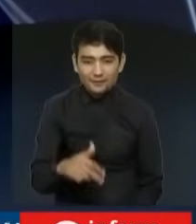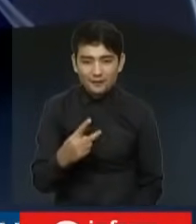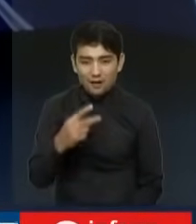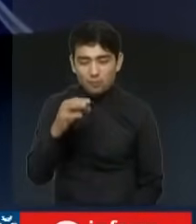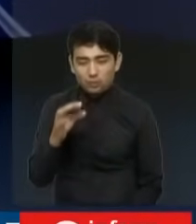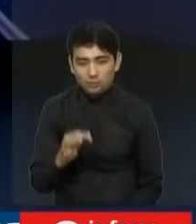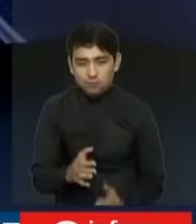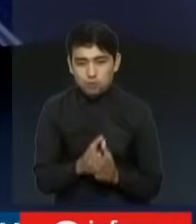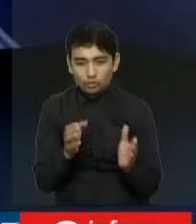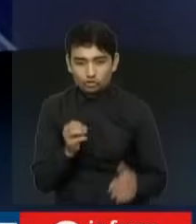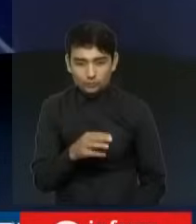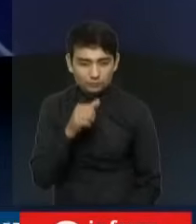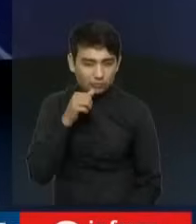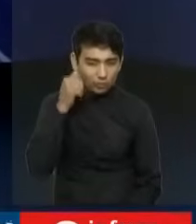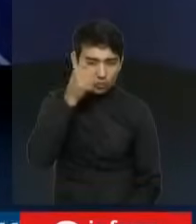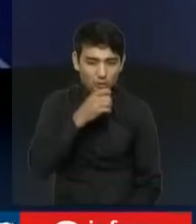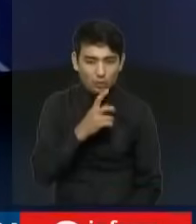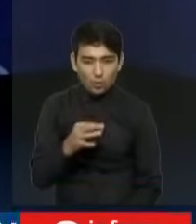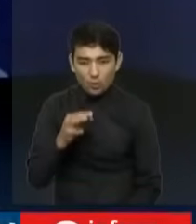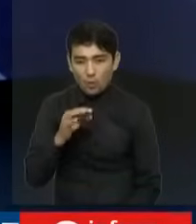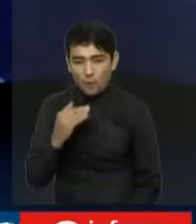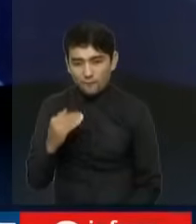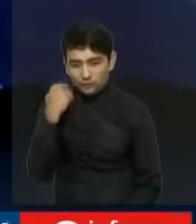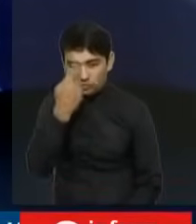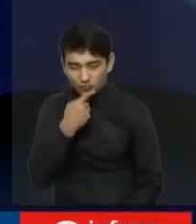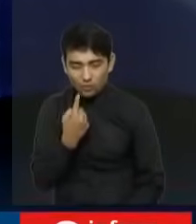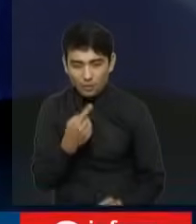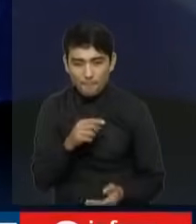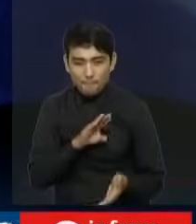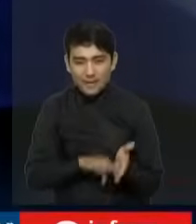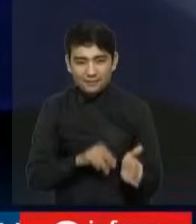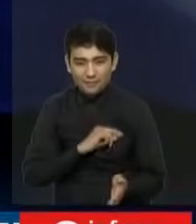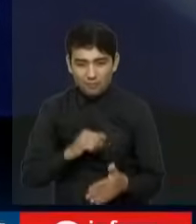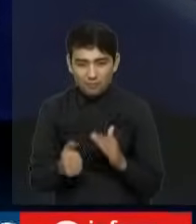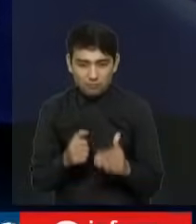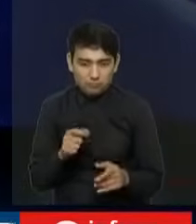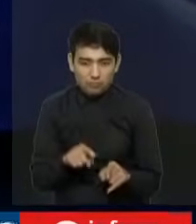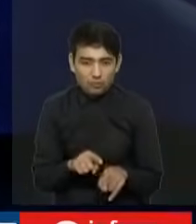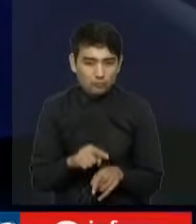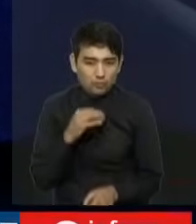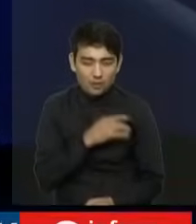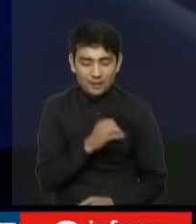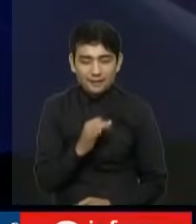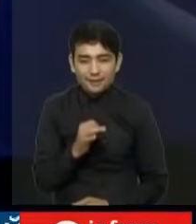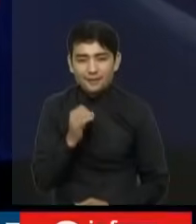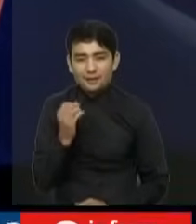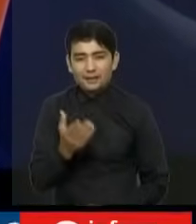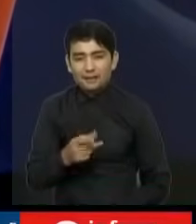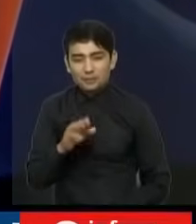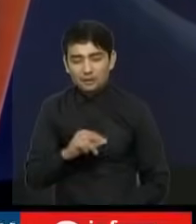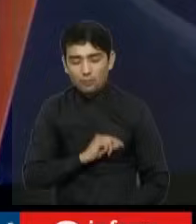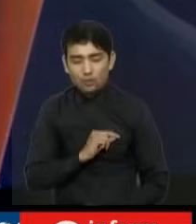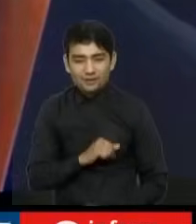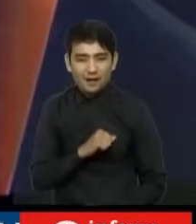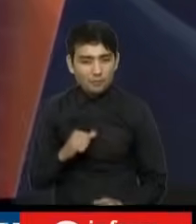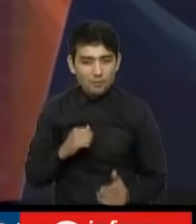году. Хотя официально число безработных в стране на том же уровне. Как работает эта статистика и в каких отраслях самая